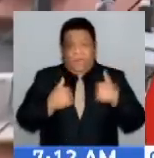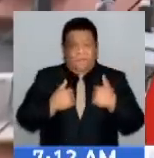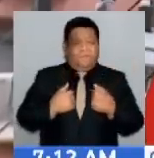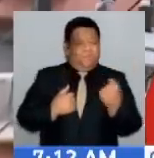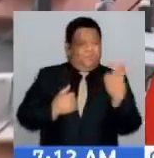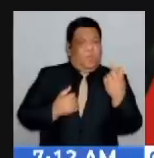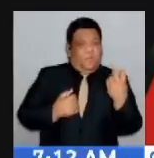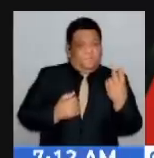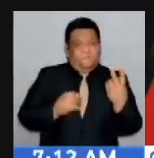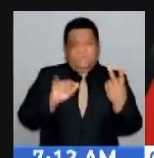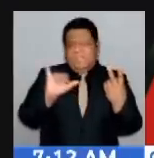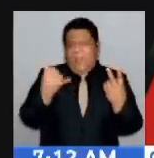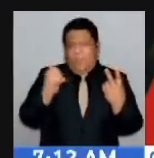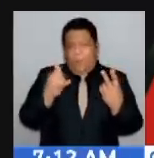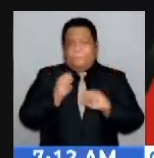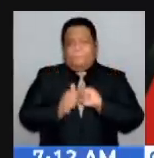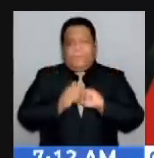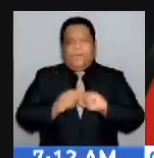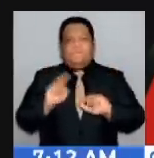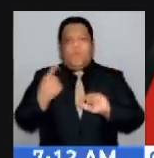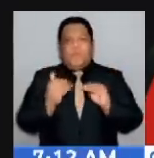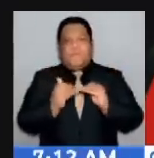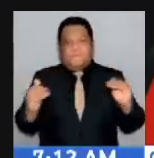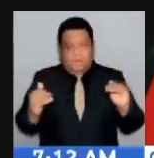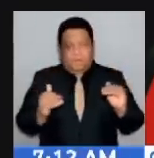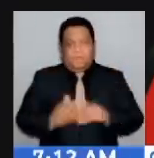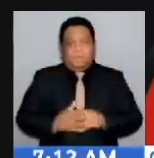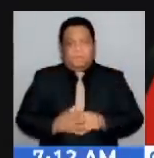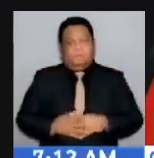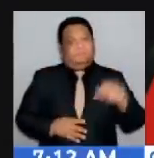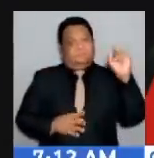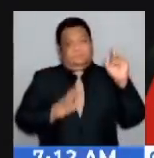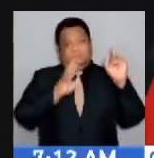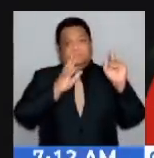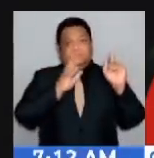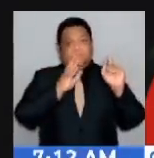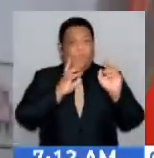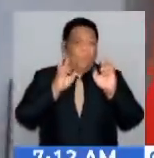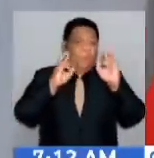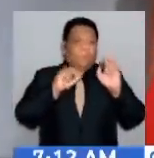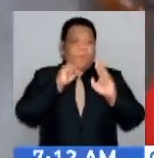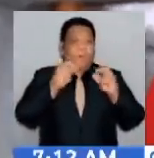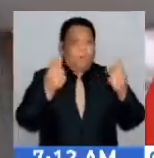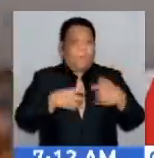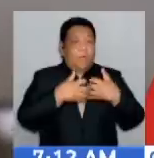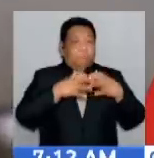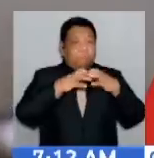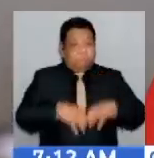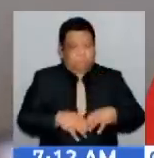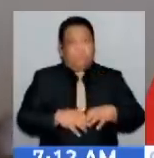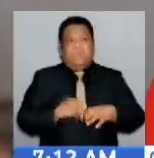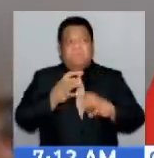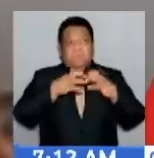biglang masisira. Sana wala tayong sudden outage, magkaka-red alert tayo nun. Pwede naman daw madagdagan